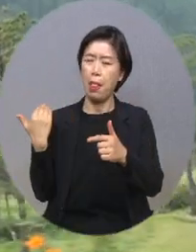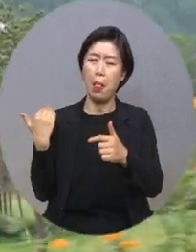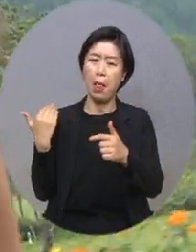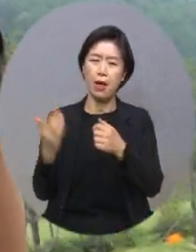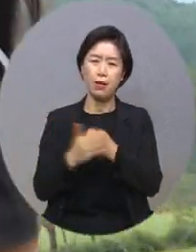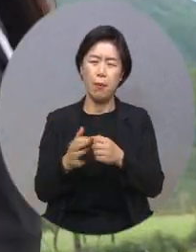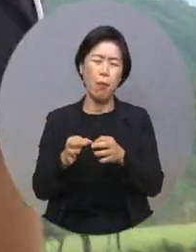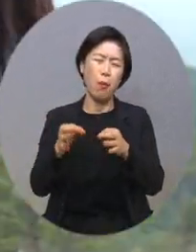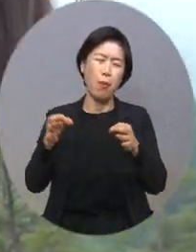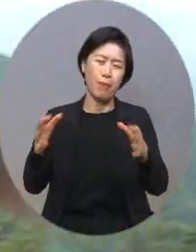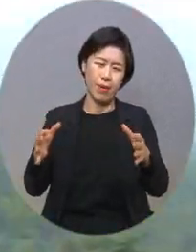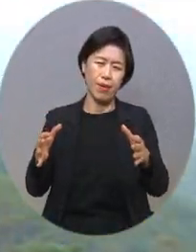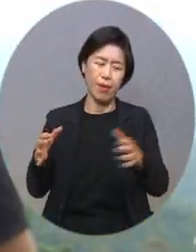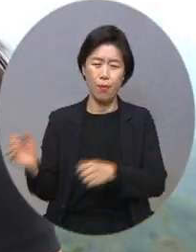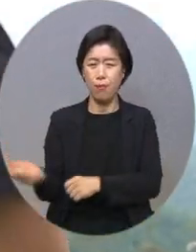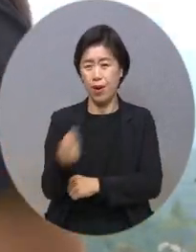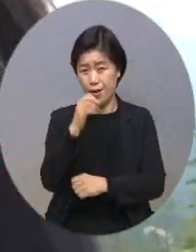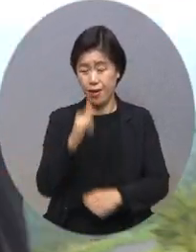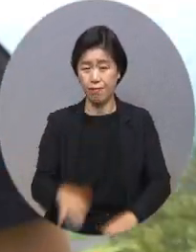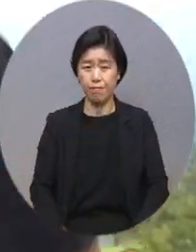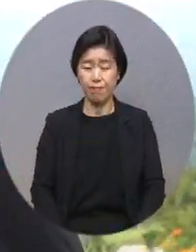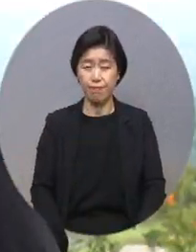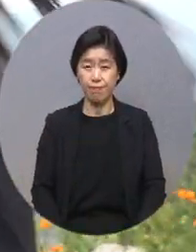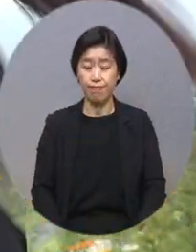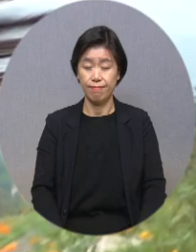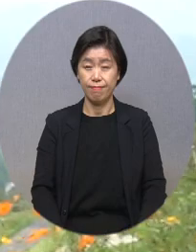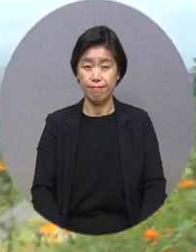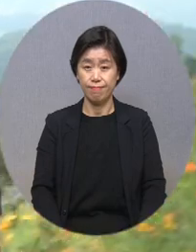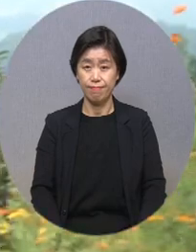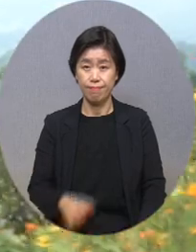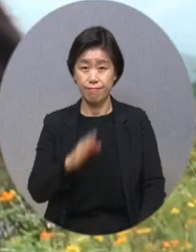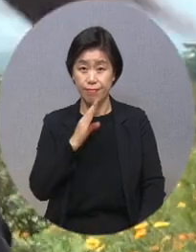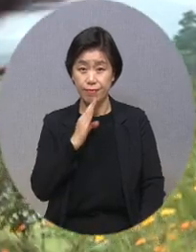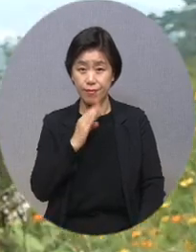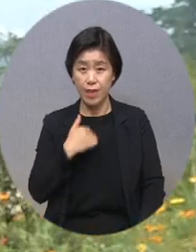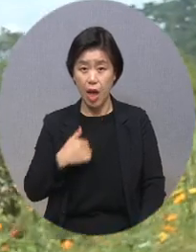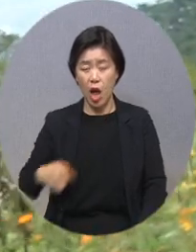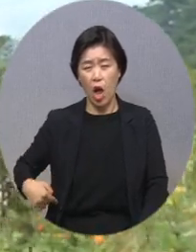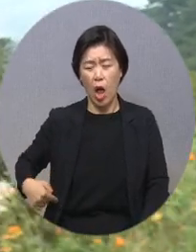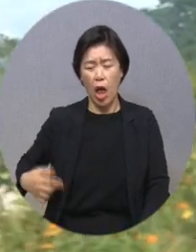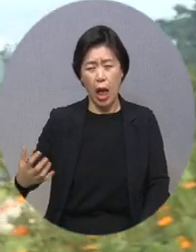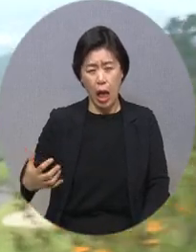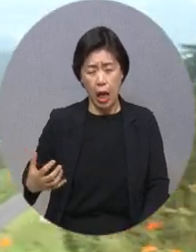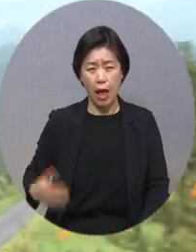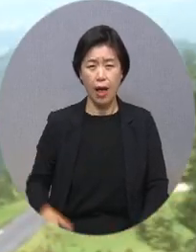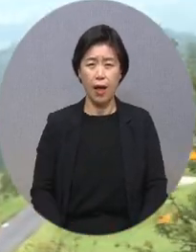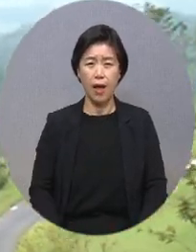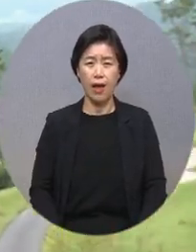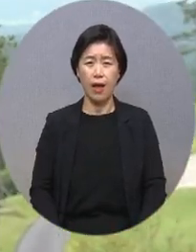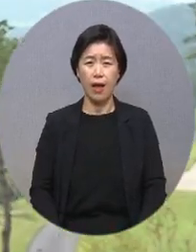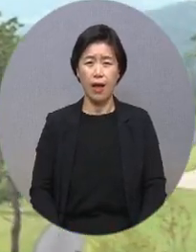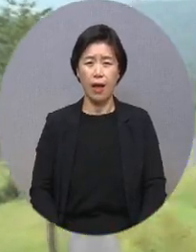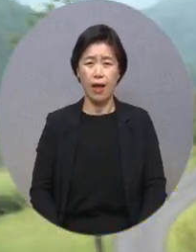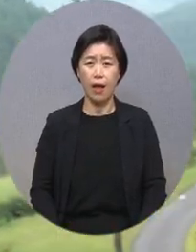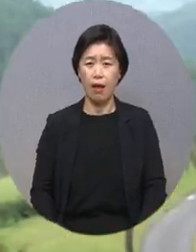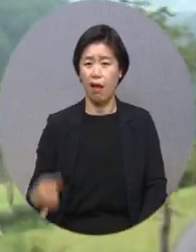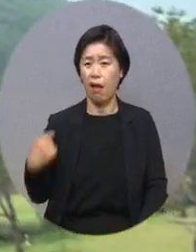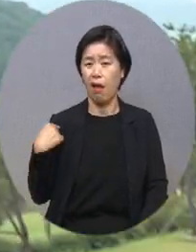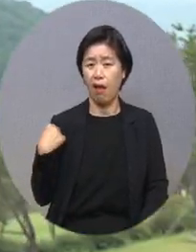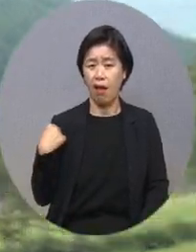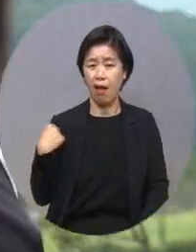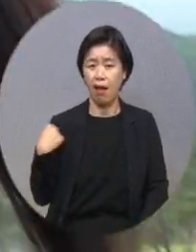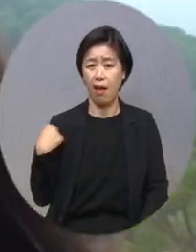골프를 못 치는 진짜 100가지 이유 중에 엄청 많아요. 저 허리 디스크도 있고요. 어깨